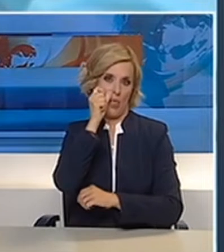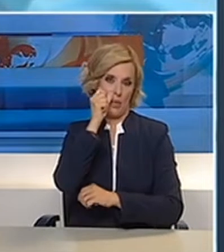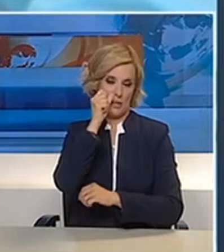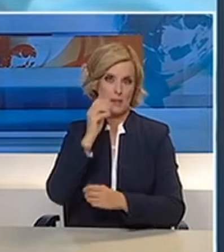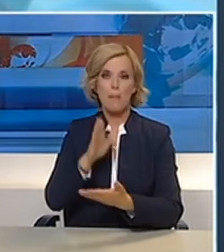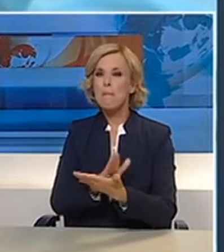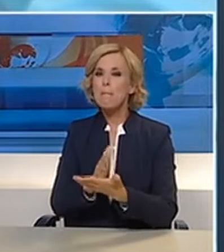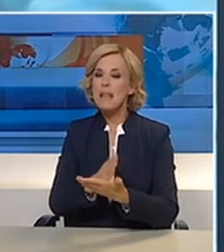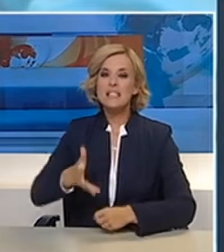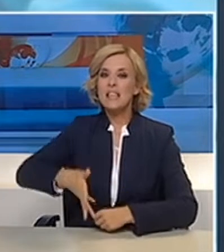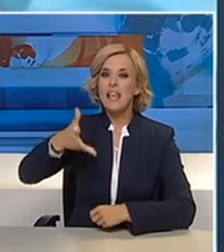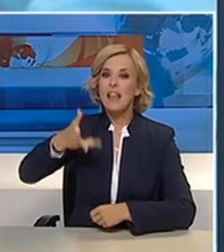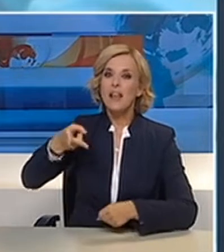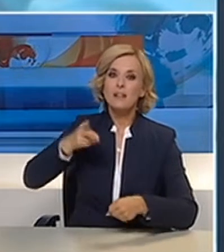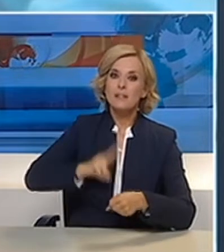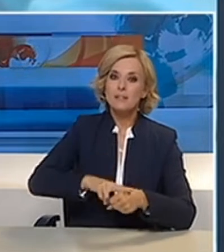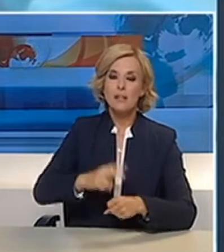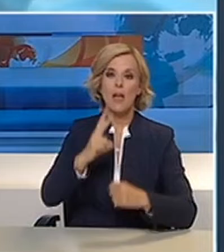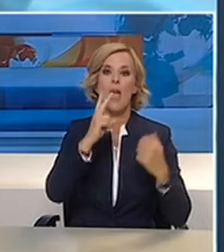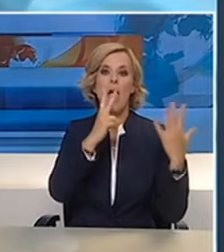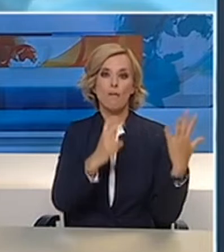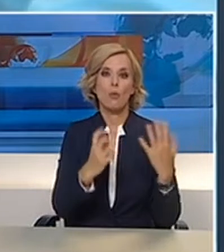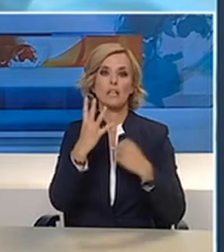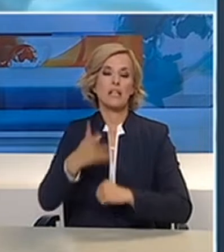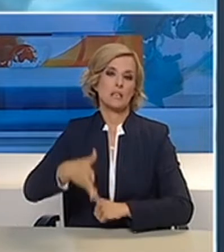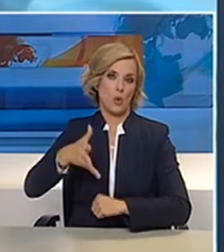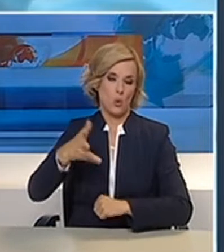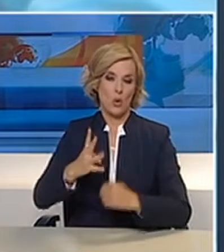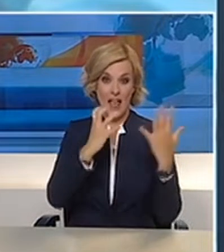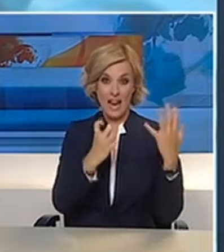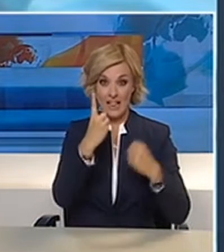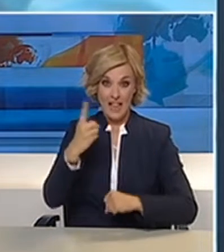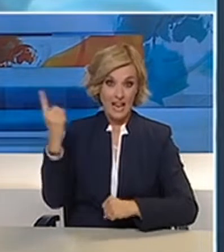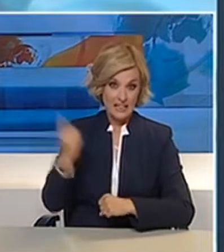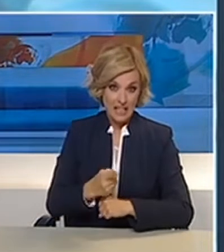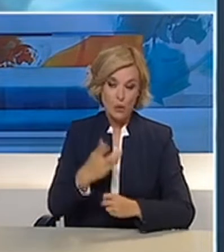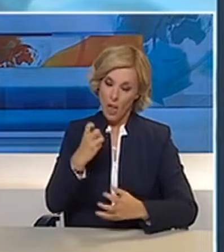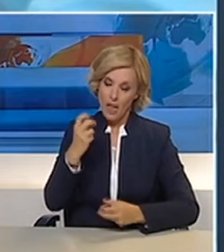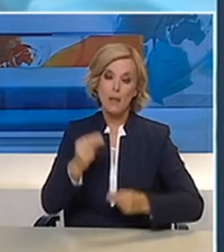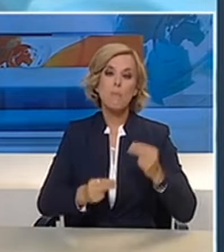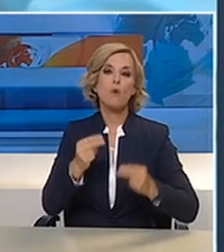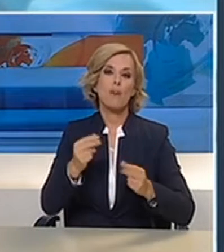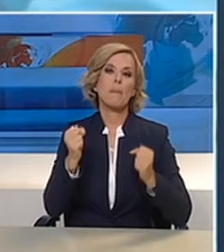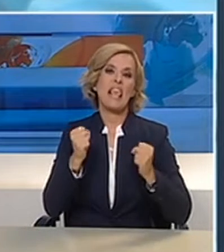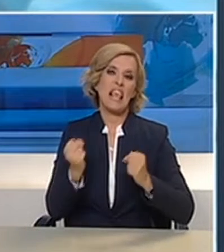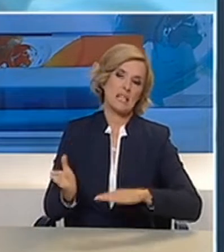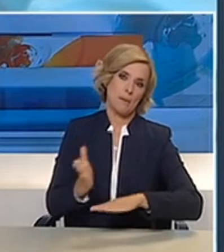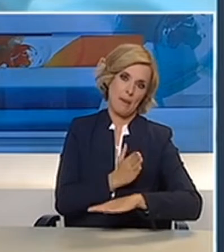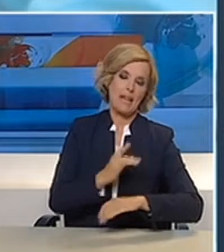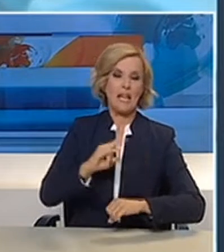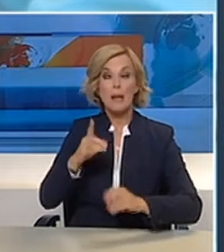Η διάμεση ηλικία των θανάτων συμπολιτών μας ήταν τα 74 έτη και το 91% είχε κάποιο υποκείμενο νόσημα ή και ηλικία 70 ετών και άνω.